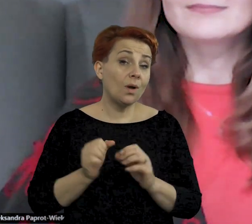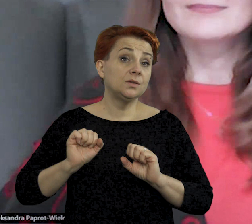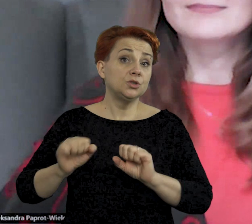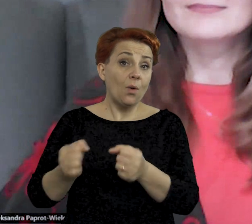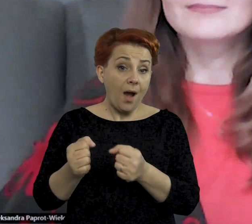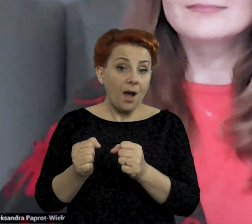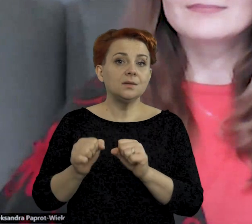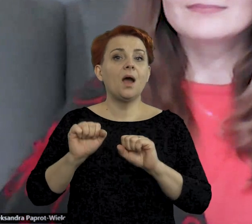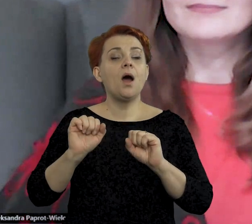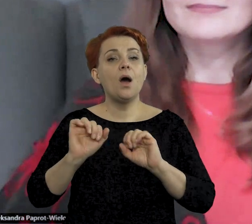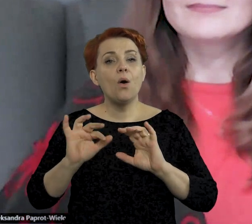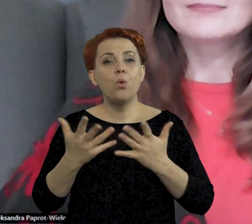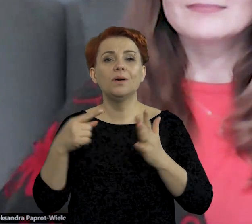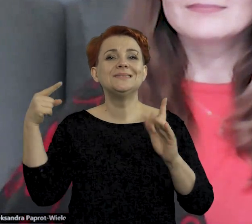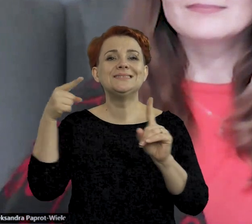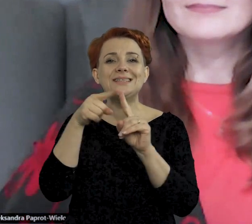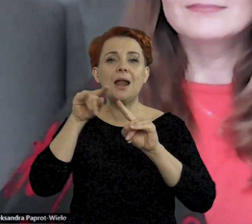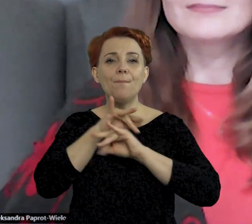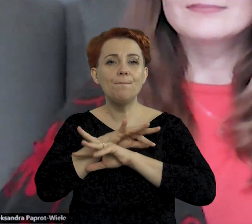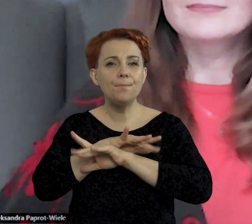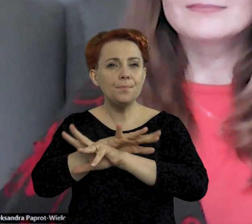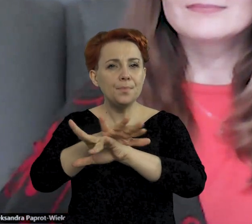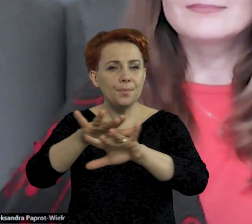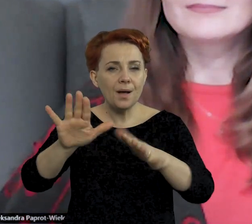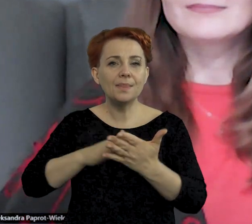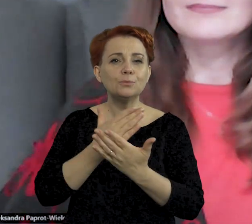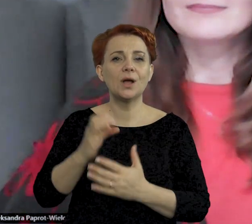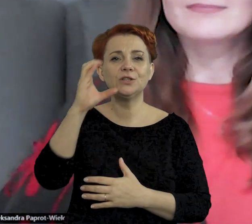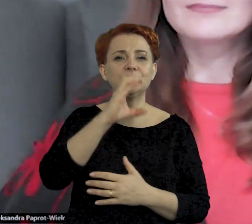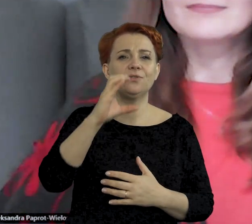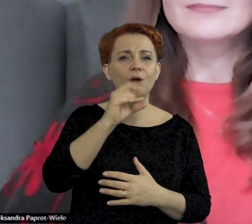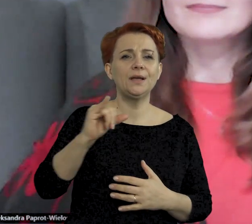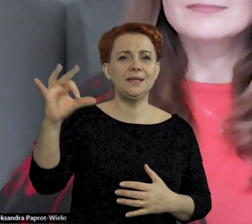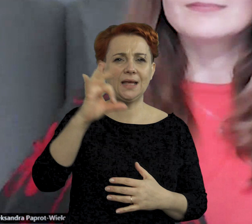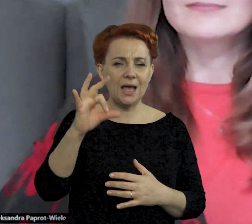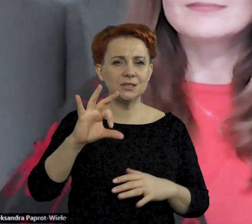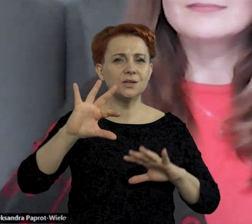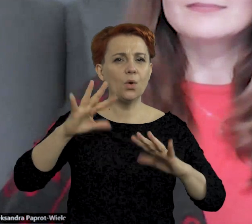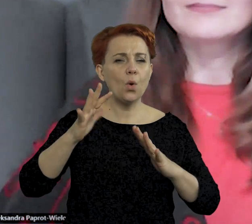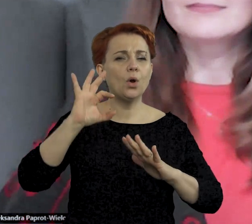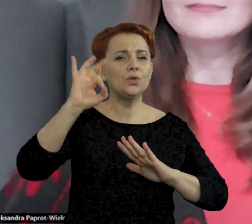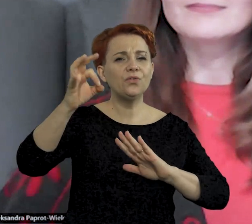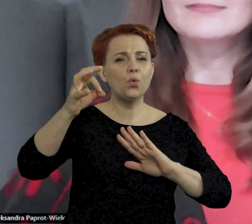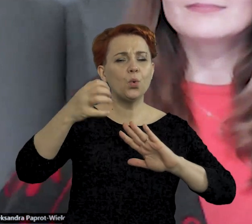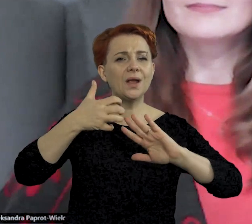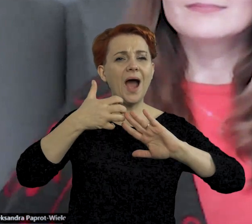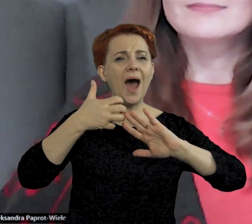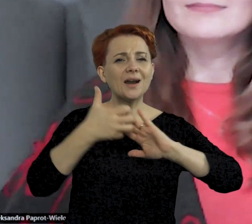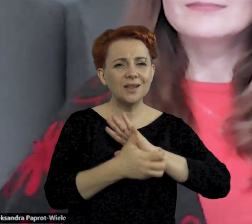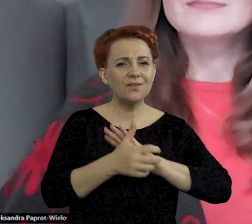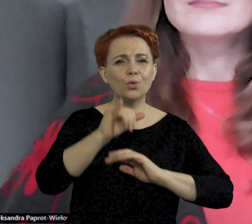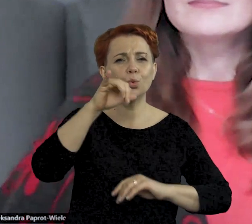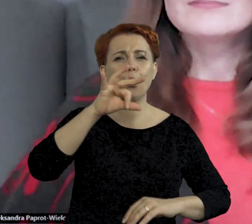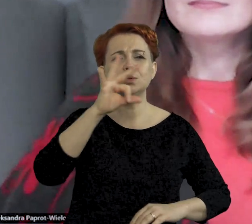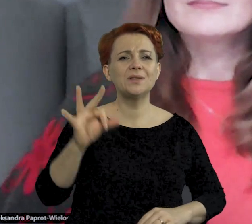o charakterze popularyzatorskim, jaką było cyfrowe i jest cyfrowe archiwum Józefa Bursztyna. wspaniałe przedsięwzięcie,